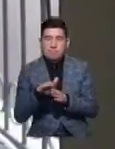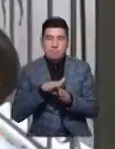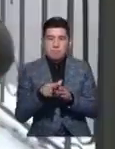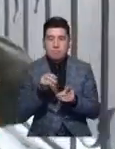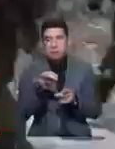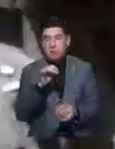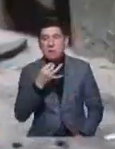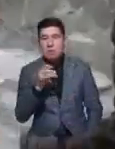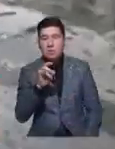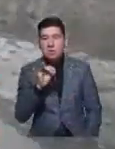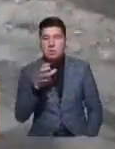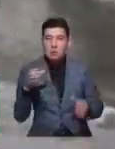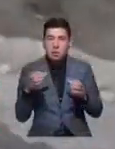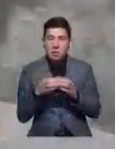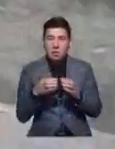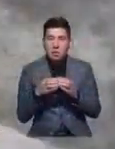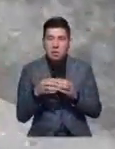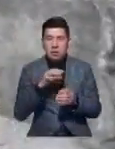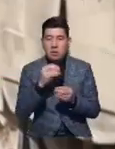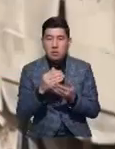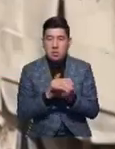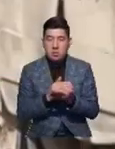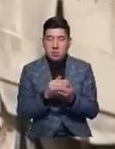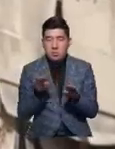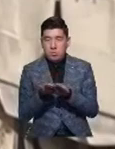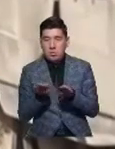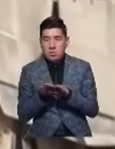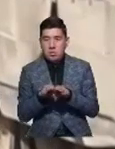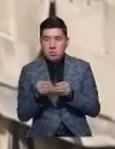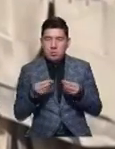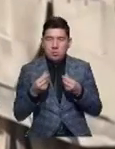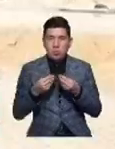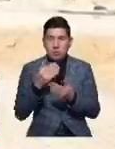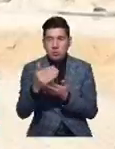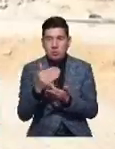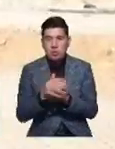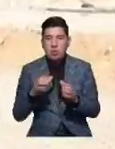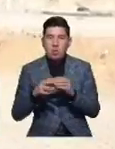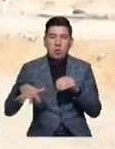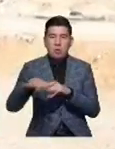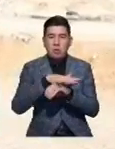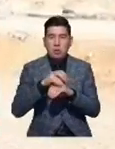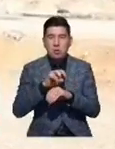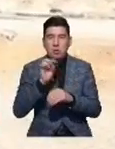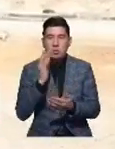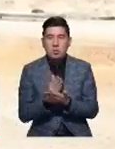израильским командованием призывов к прекращению огня, похоже, начинает раздражать мировое сообщество. Анара Сюмбаева, Астана Таймс.